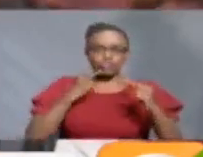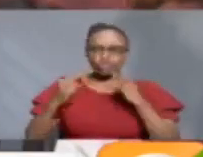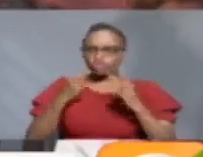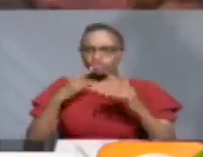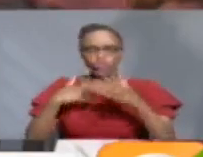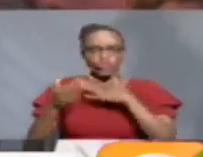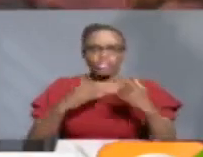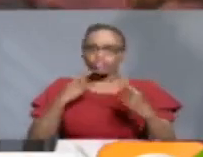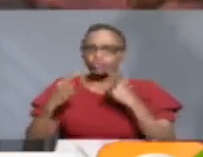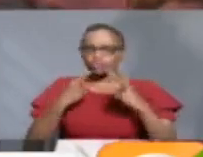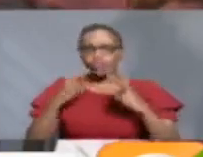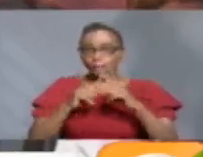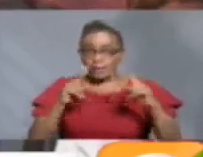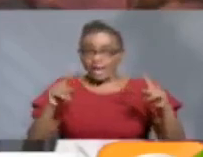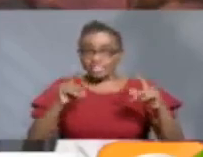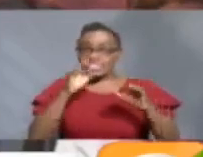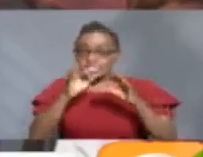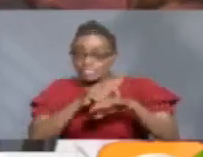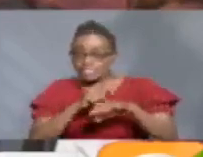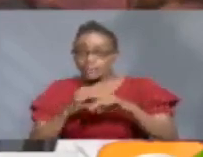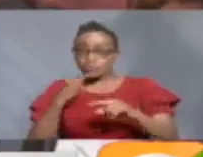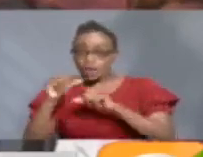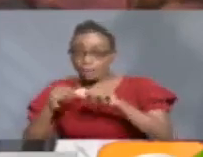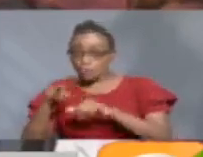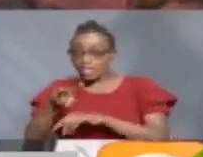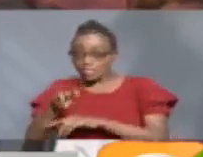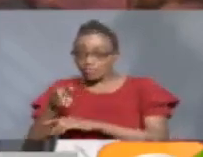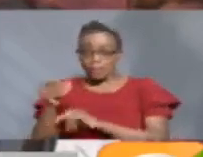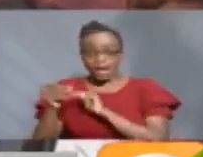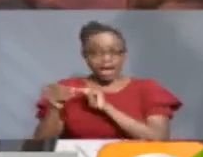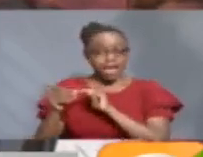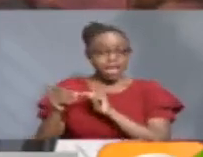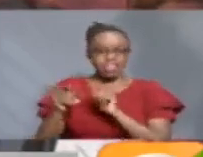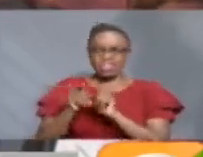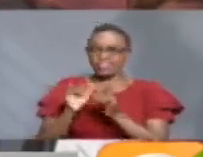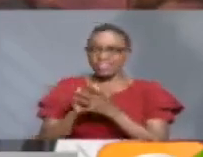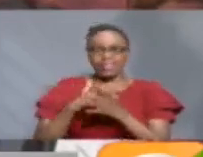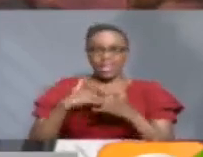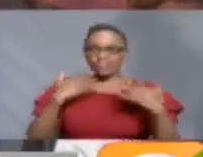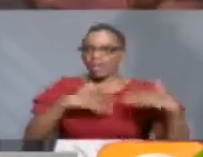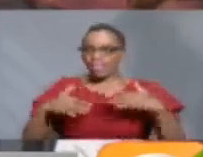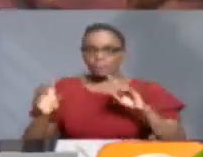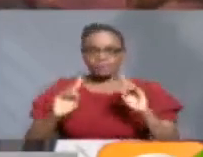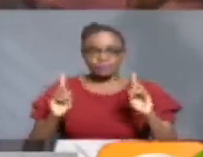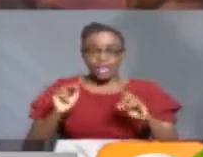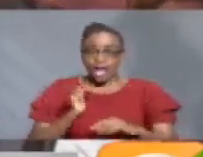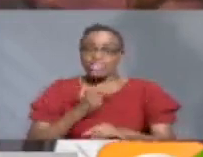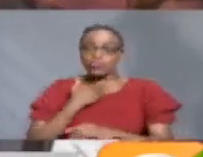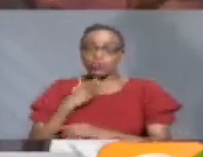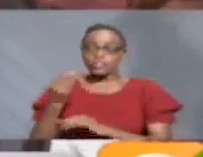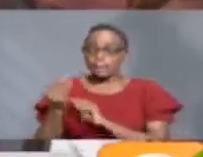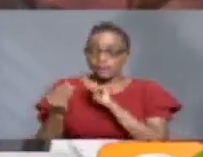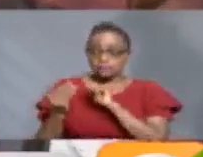yote mtaongea, lakini ikifika mahali ya kuiba pesa ya umma, hapo hakuna mchezo. Sisi tunataka